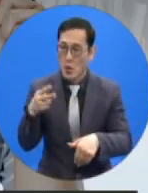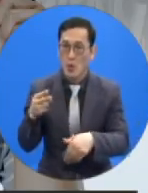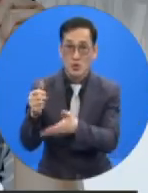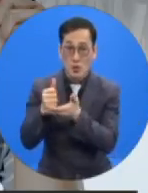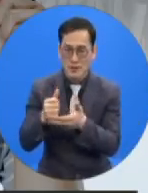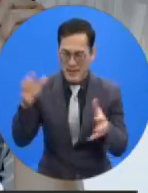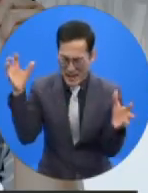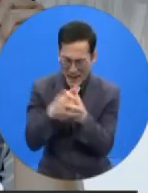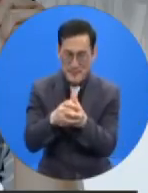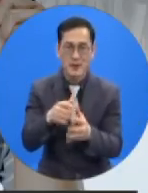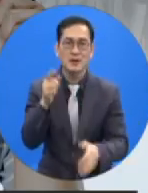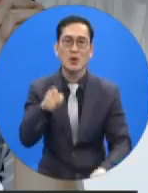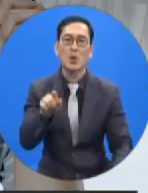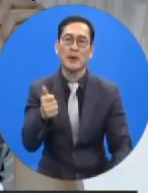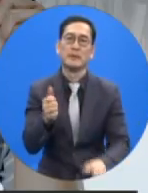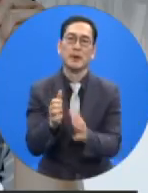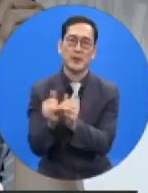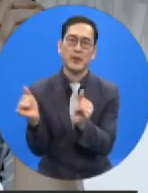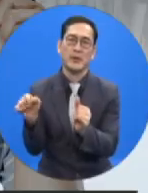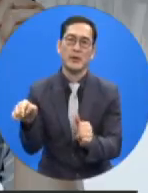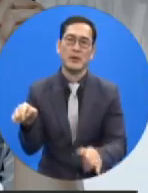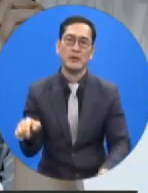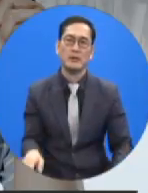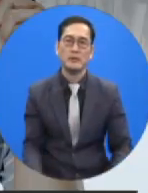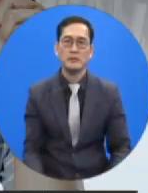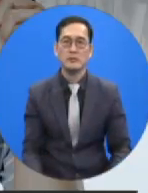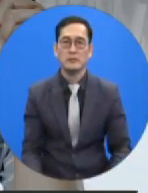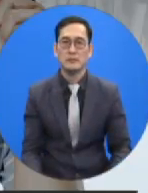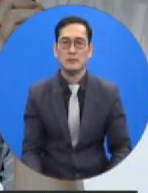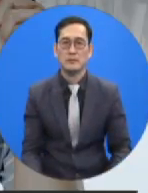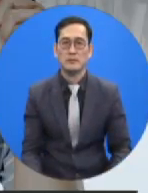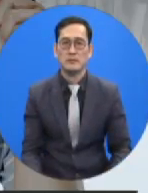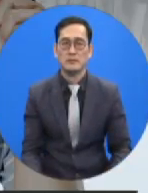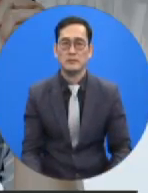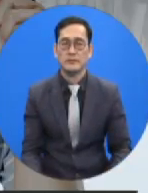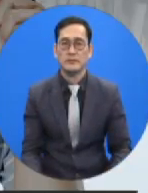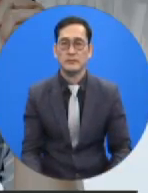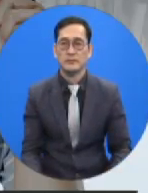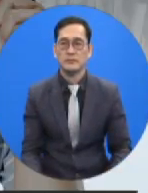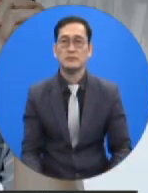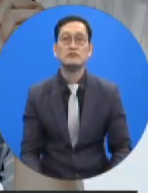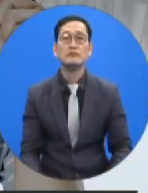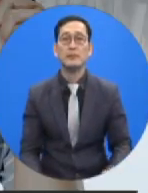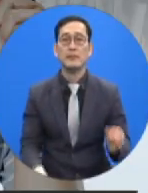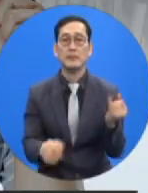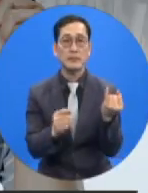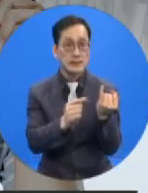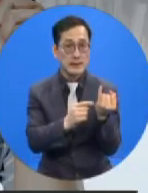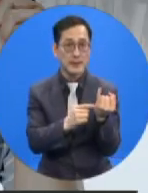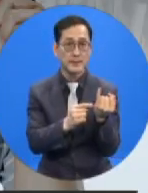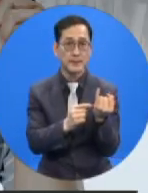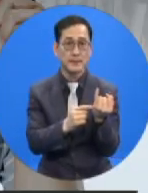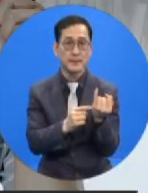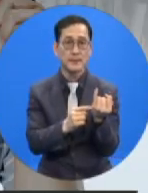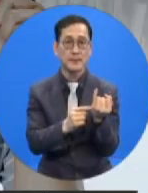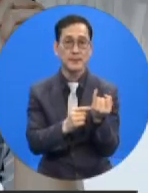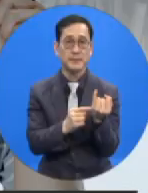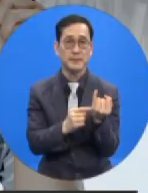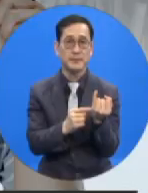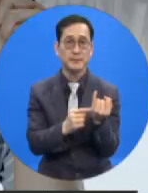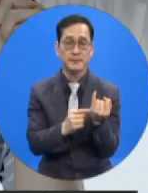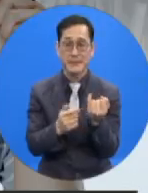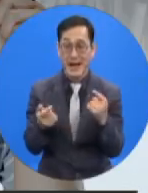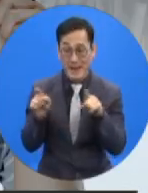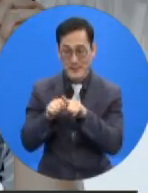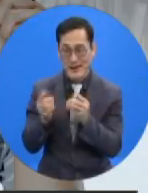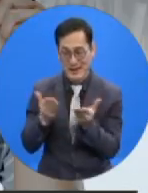뭐 유흥주점입니다. 이 여성 종업원의 룸메이트고 역시 같은 주점에서 일하는